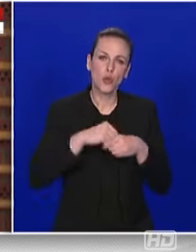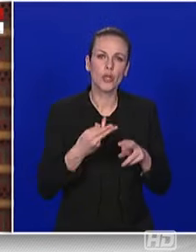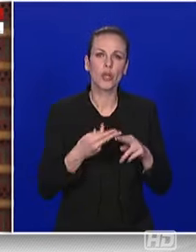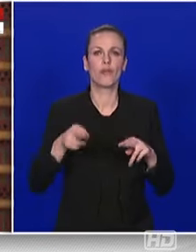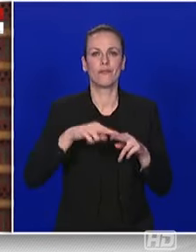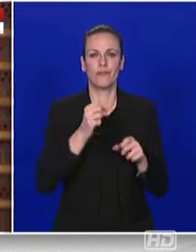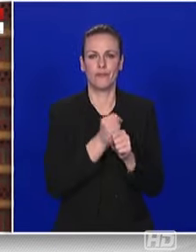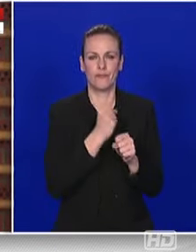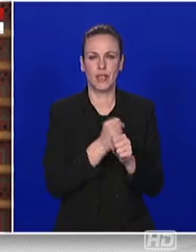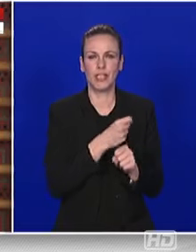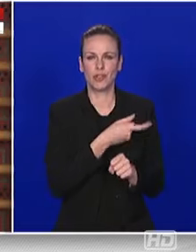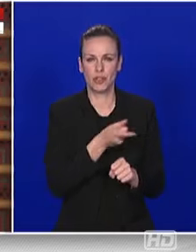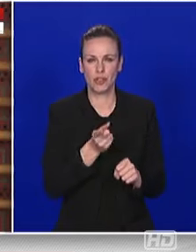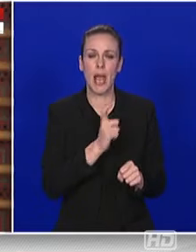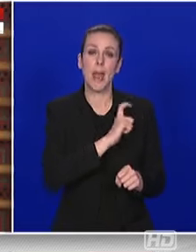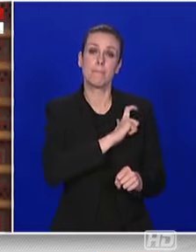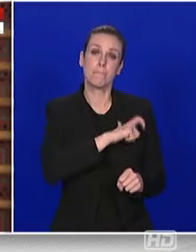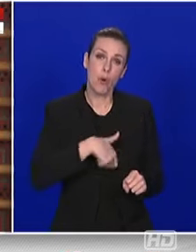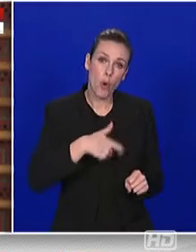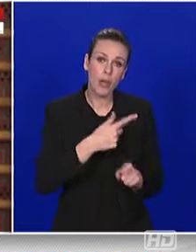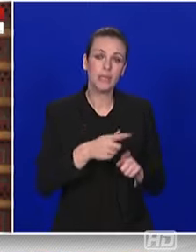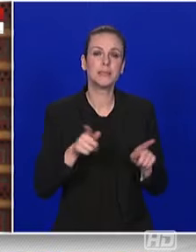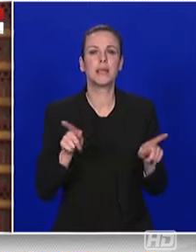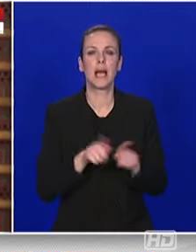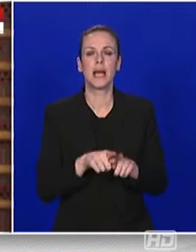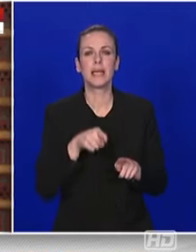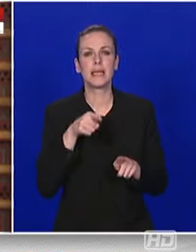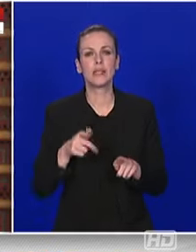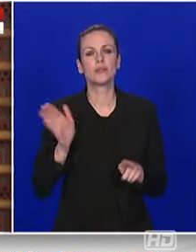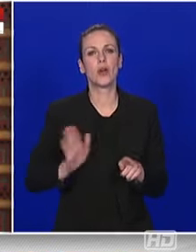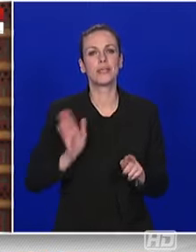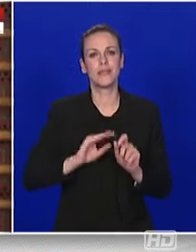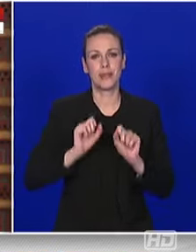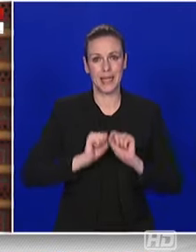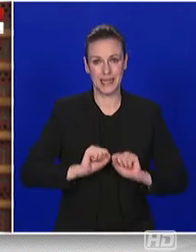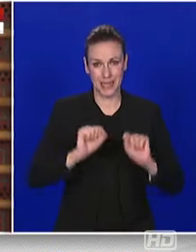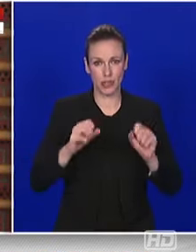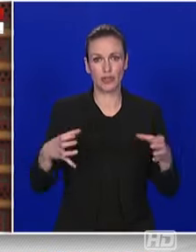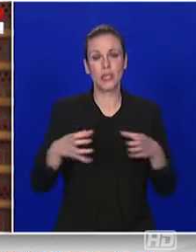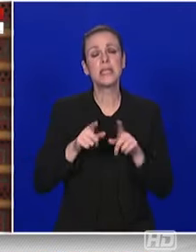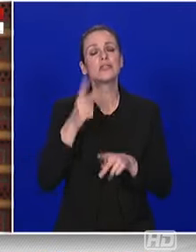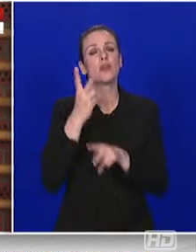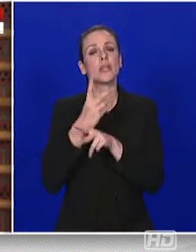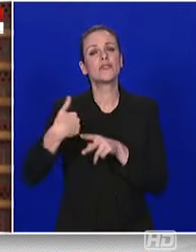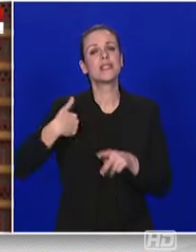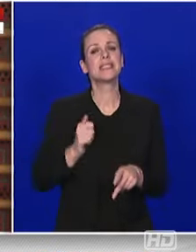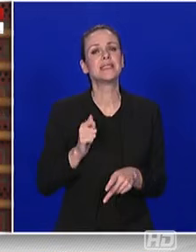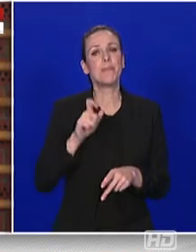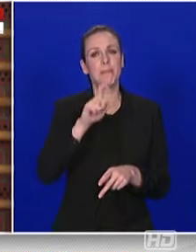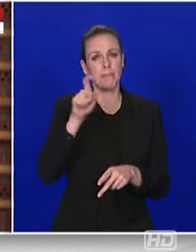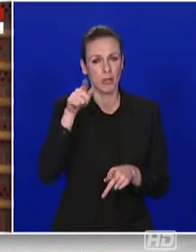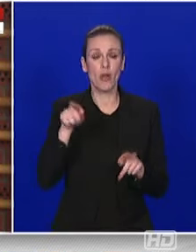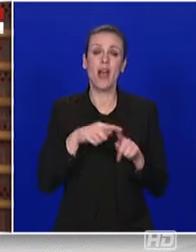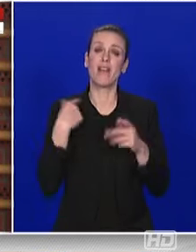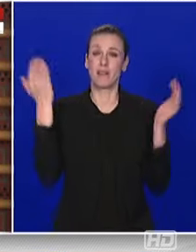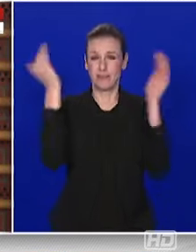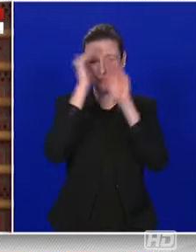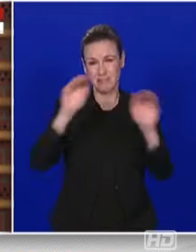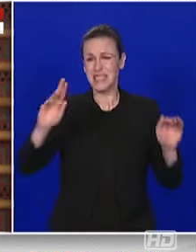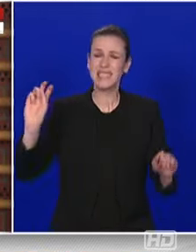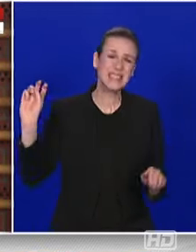i policija i civilna zaštita, naravno i državni inspektorat. I ja vas pozivam, evo pozivam